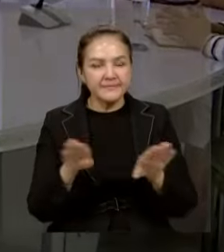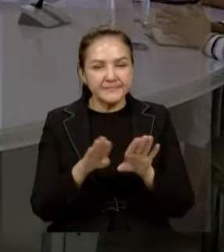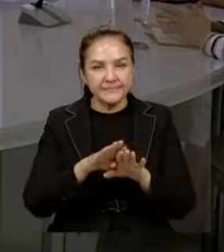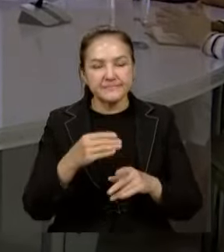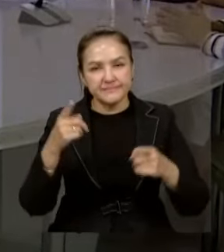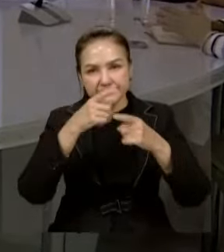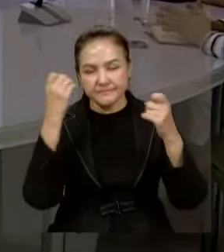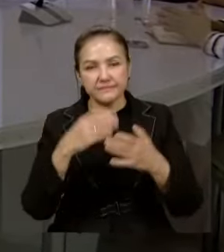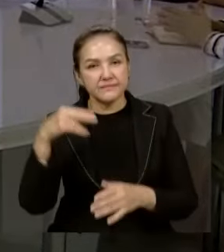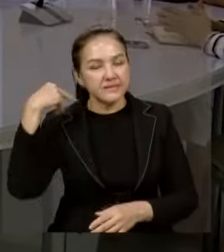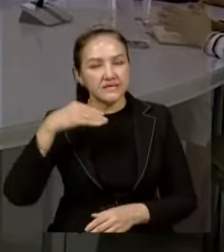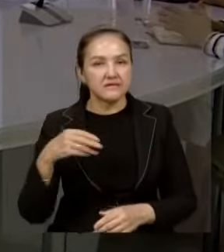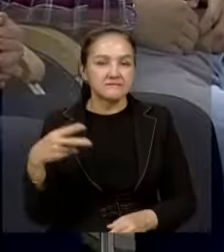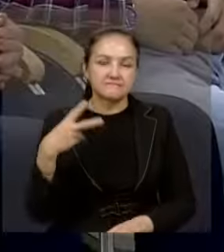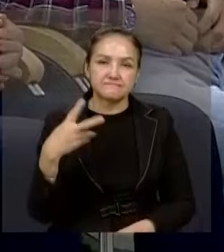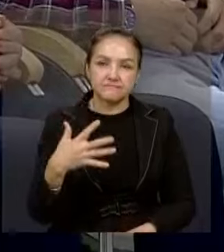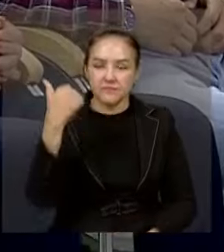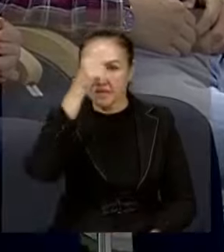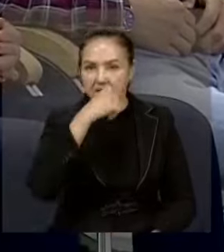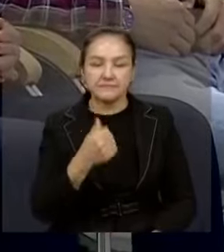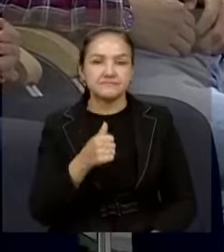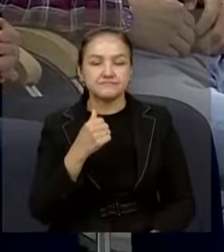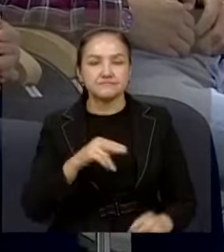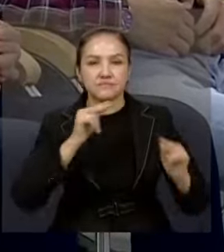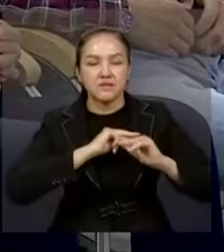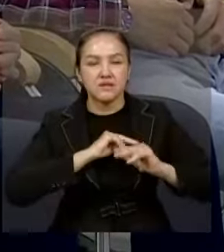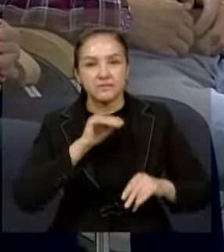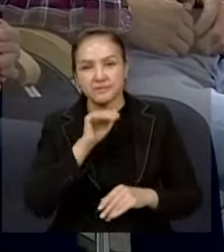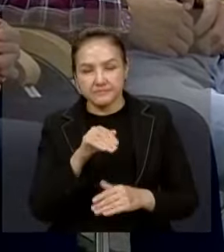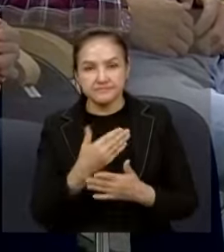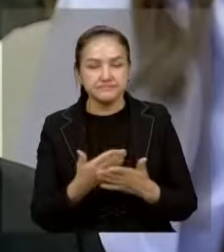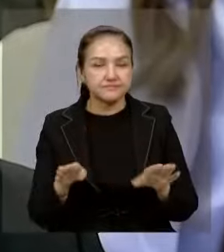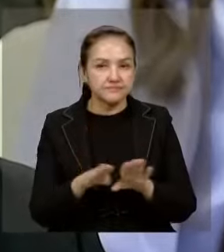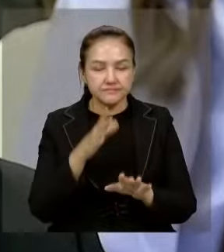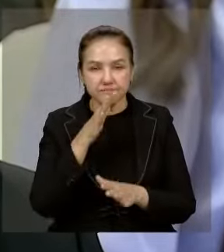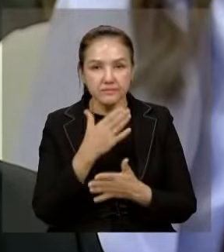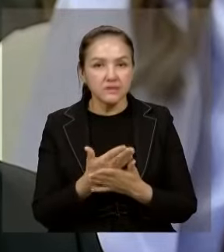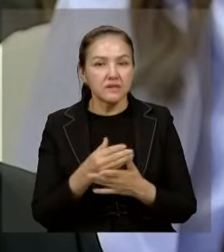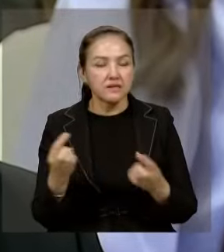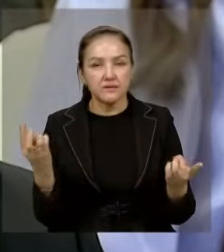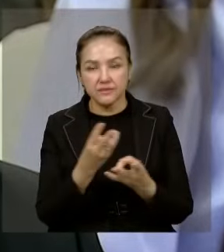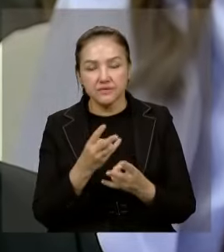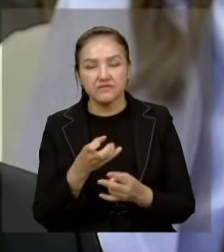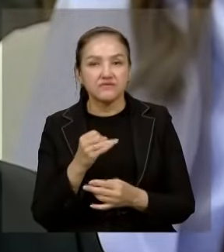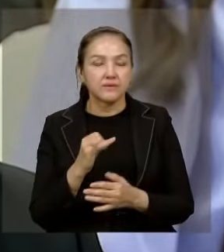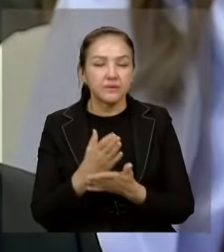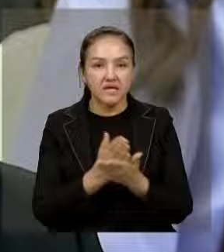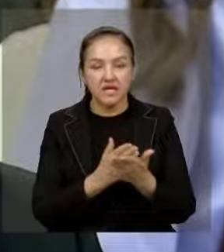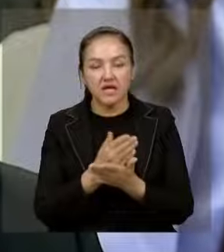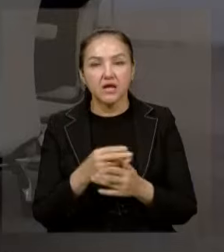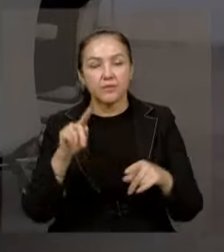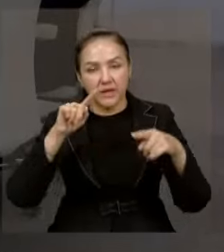своём посланием президент объявил 2025 год годом рабочих профессий за это время предстоит осуществить реформу системы